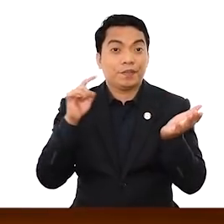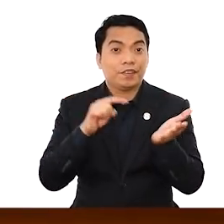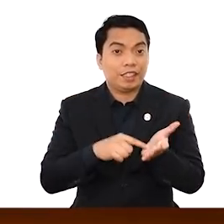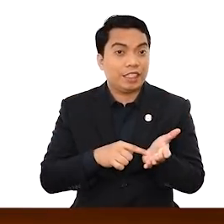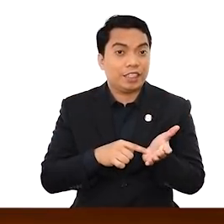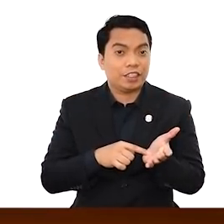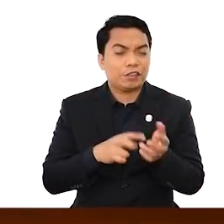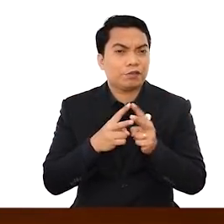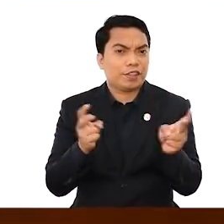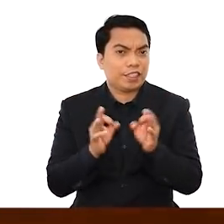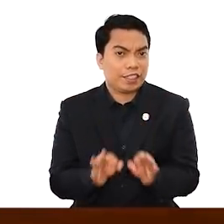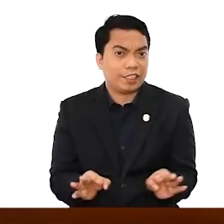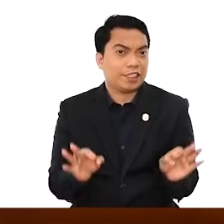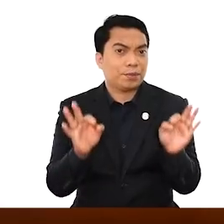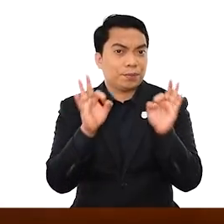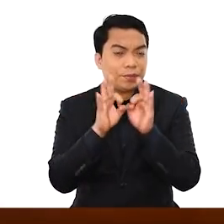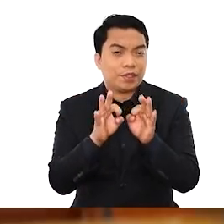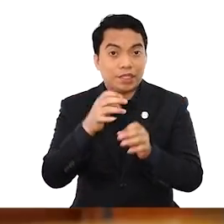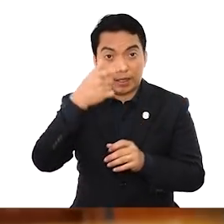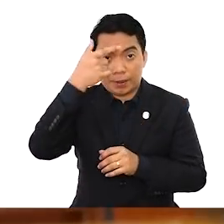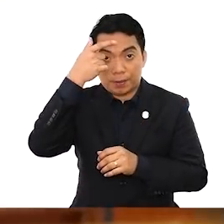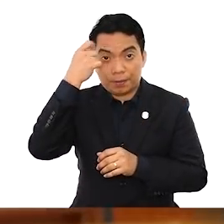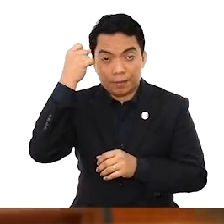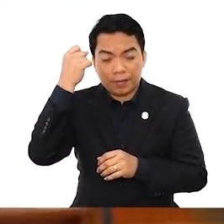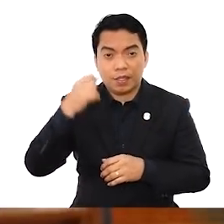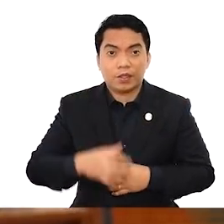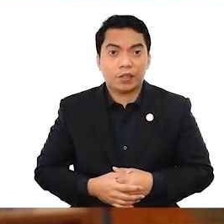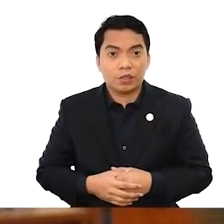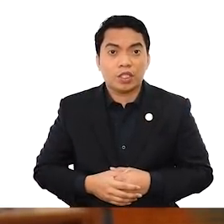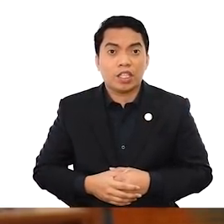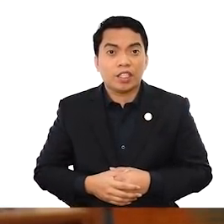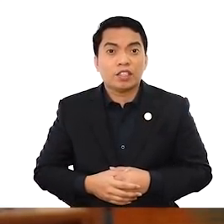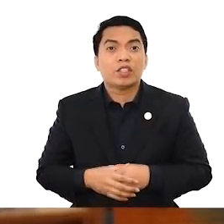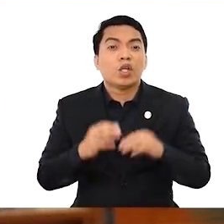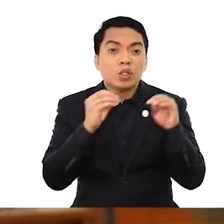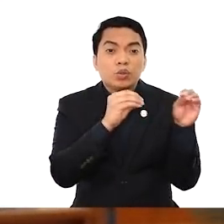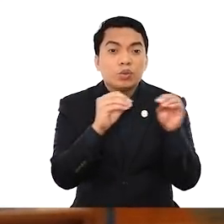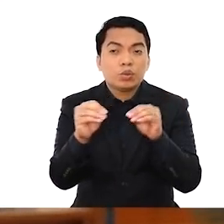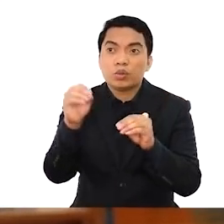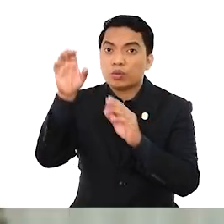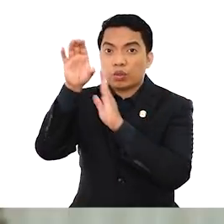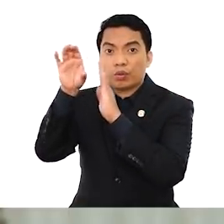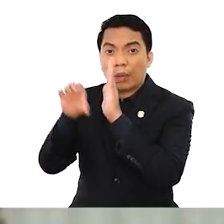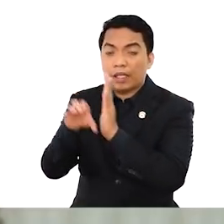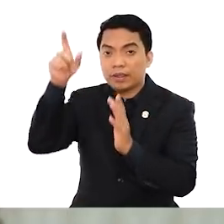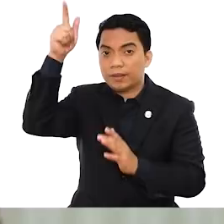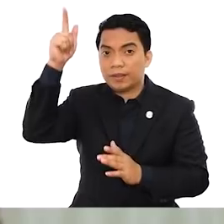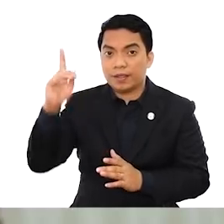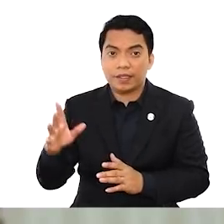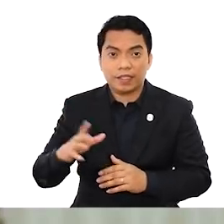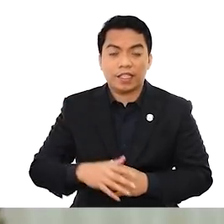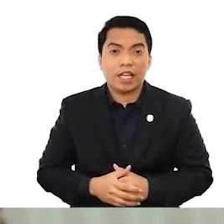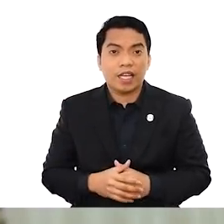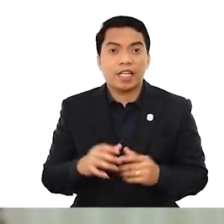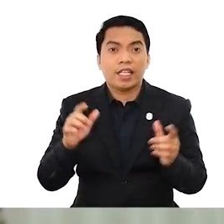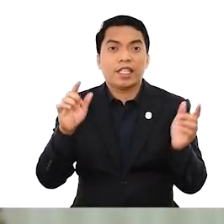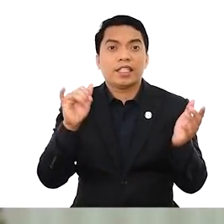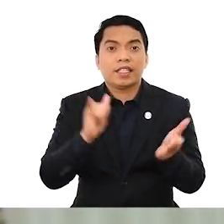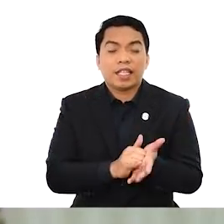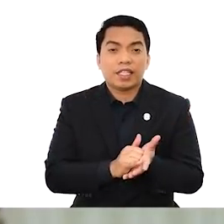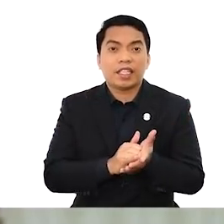ay napakahalaga sapagkat itinuro ang mga aral ng Panginoong Diyos na lalo